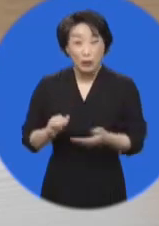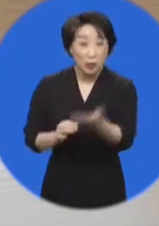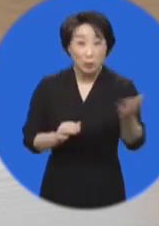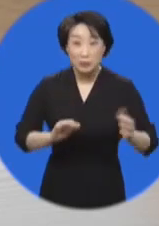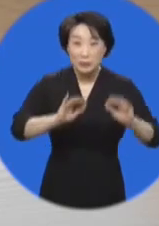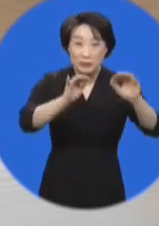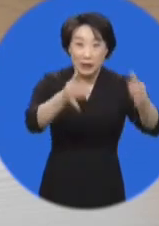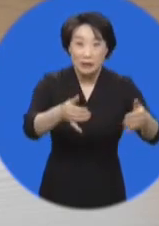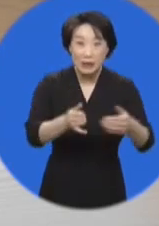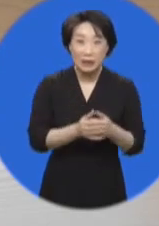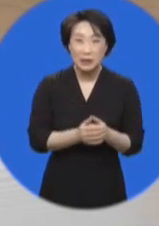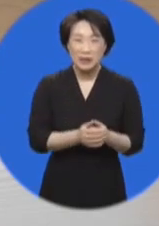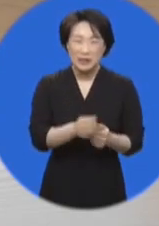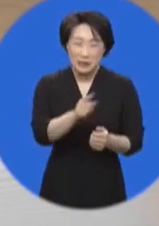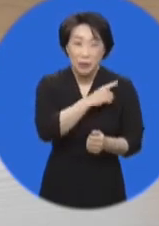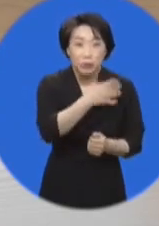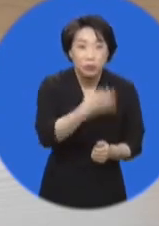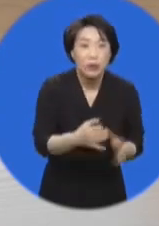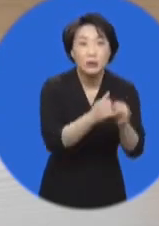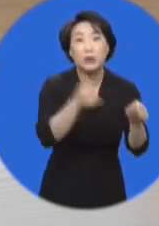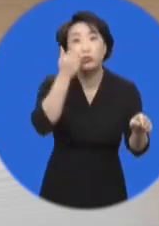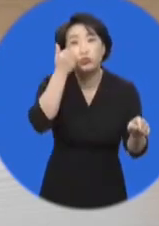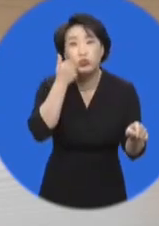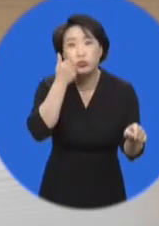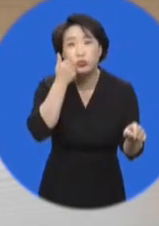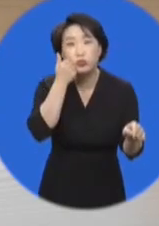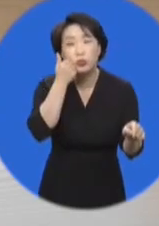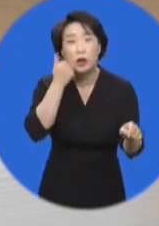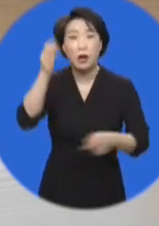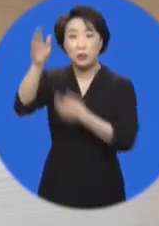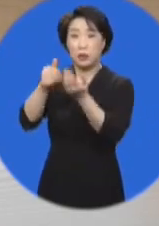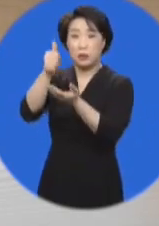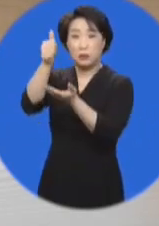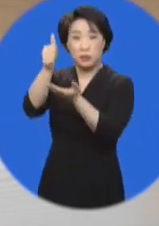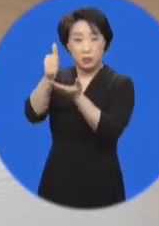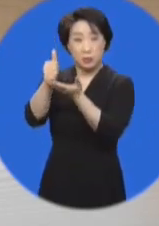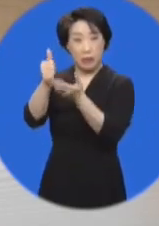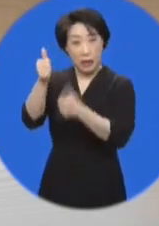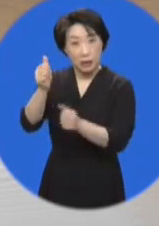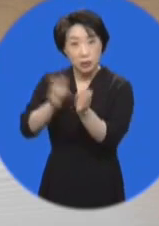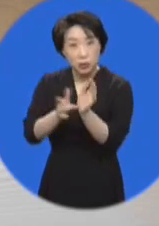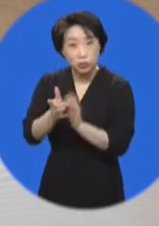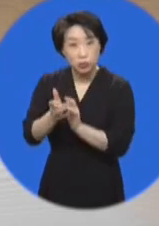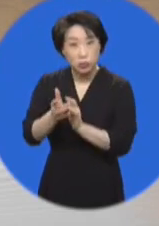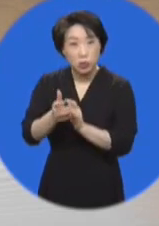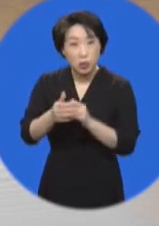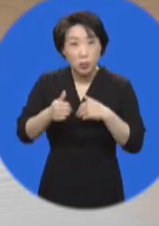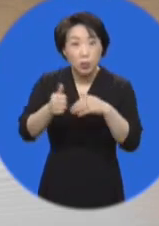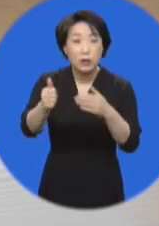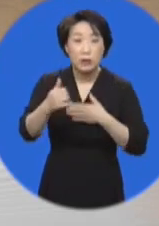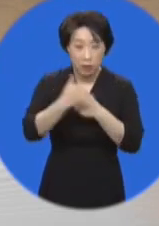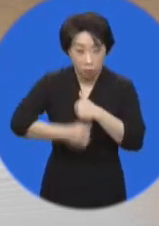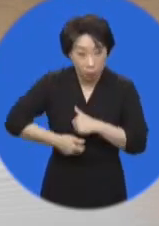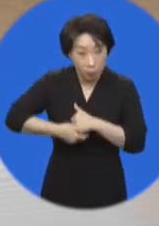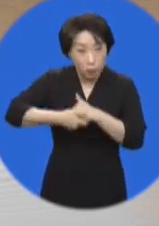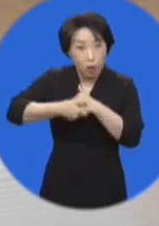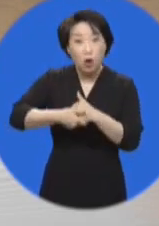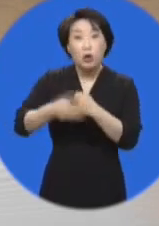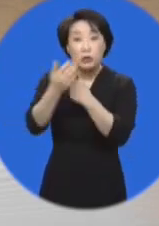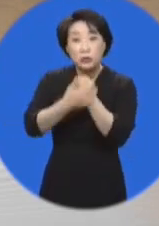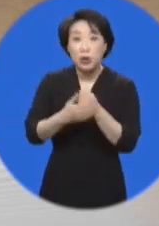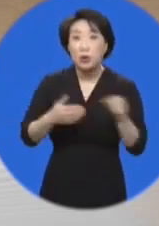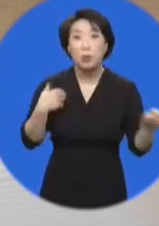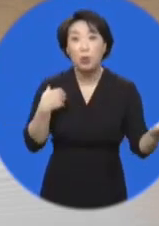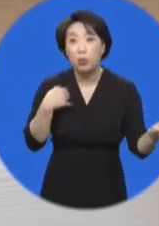세상에서 제일 불행한 자가 하나님이 아들을 통해서 나를 섬겨주신